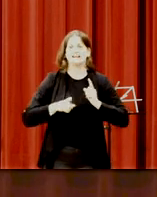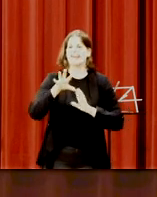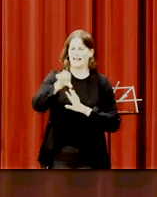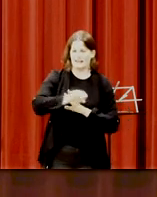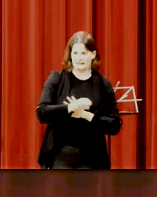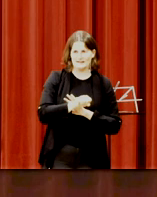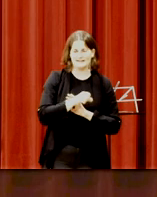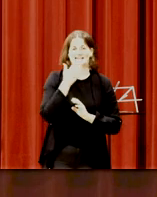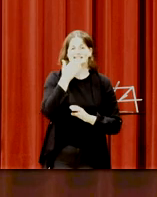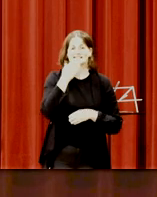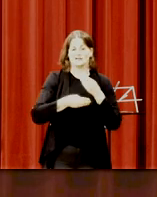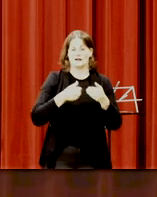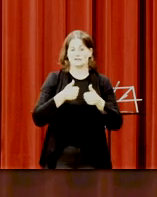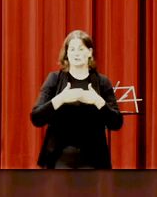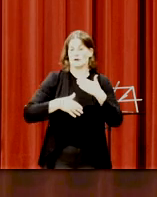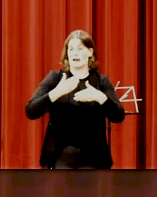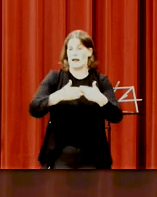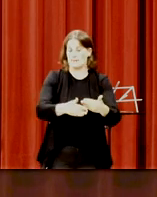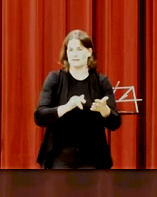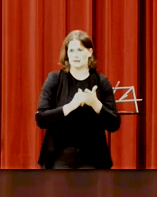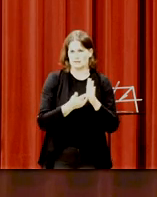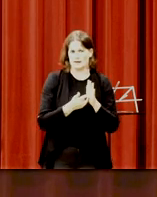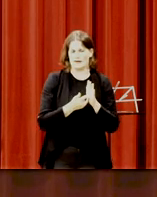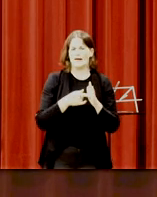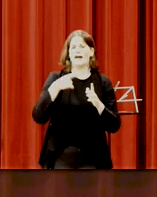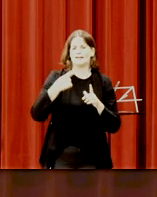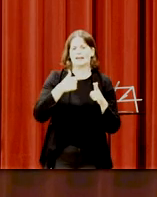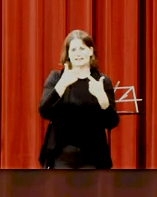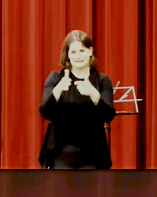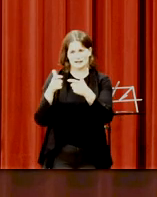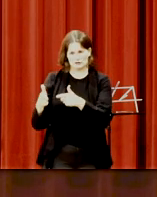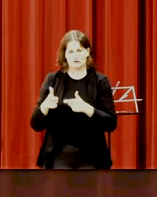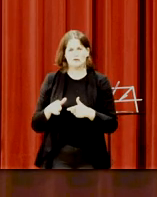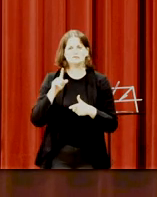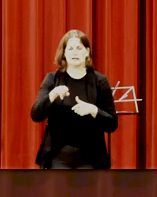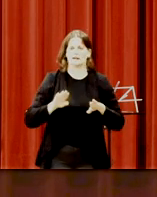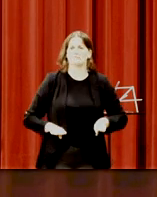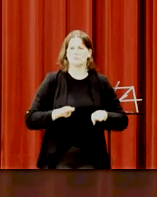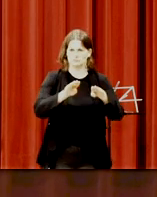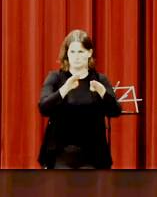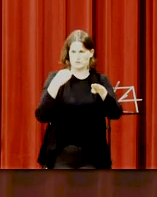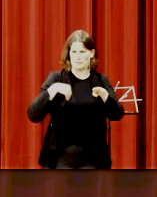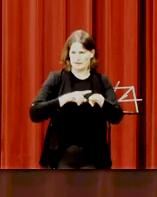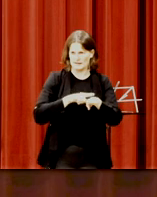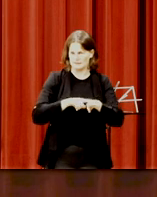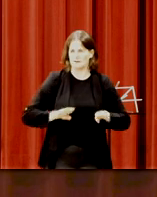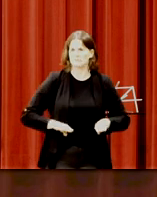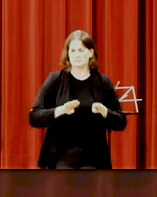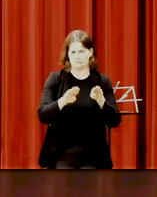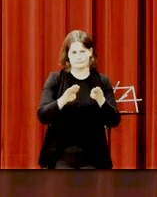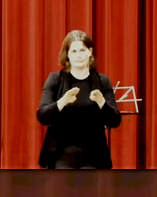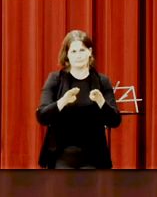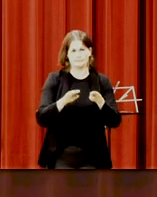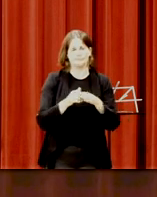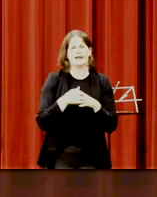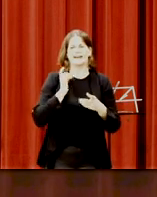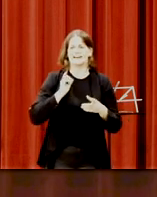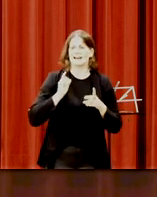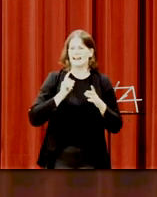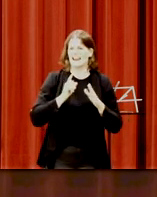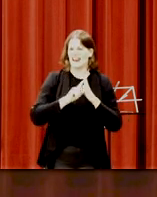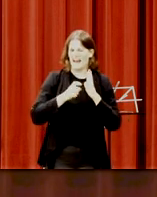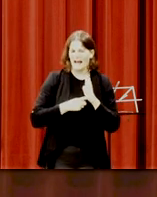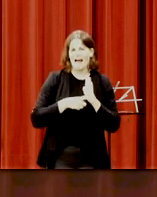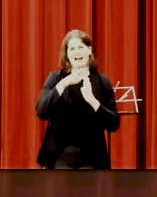el legal, el regulatori, etc. I per tant, vosaltres, una universitat amb tantes possibilitats